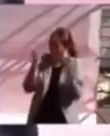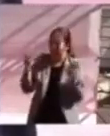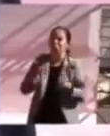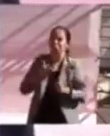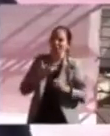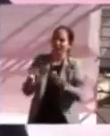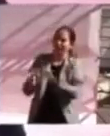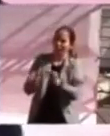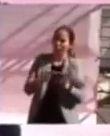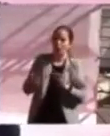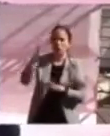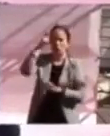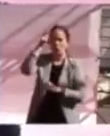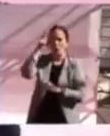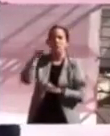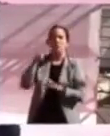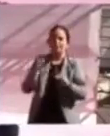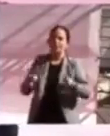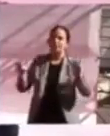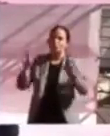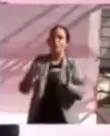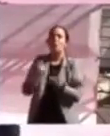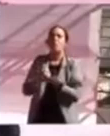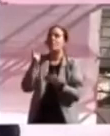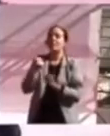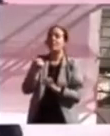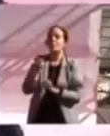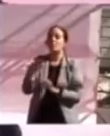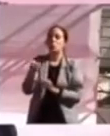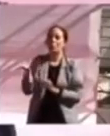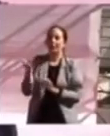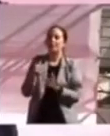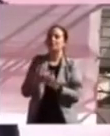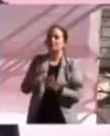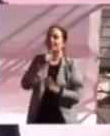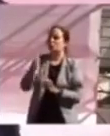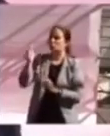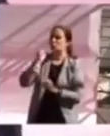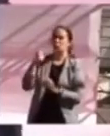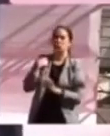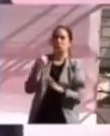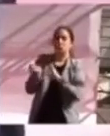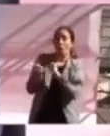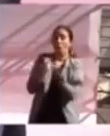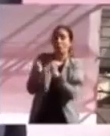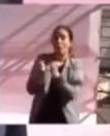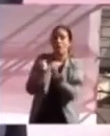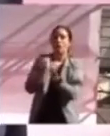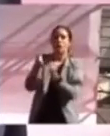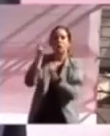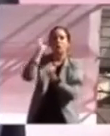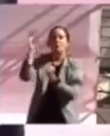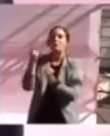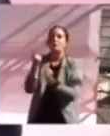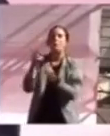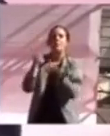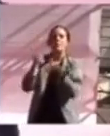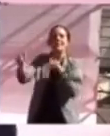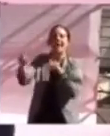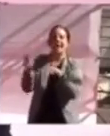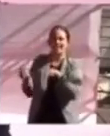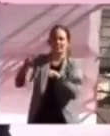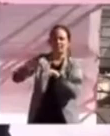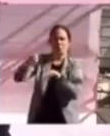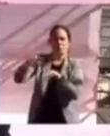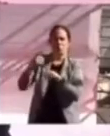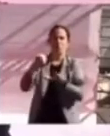l'anno scorso ho fatto una battaglia ventre a terra per avere due miliardi in più sul fondo sanitario nazionale negli anni